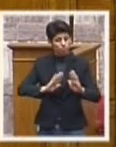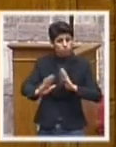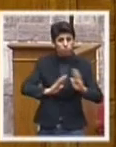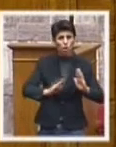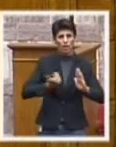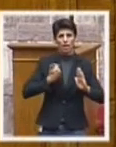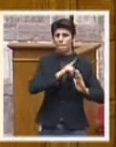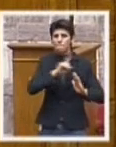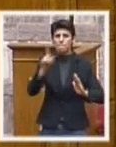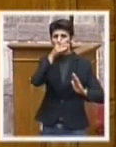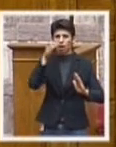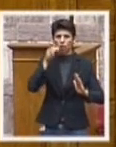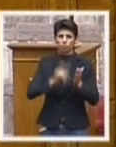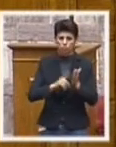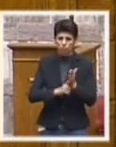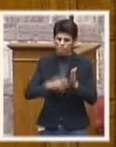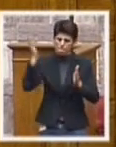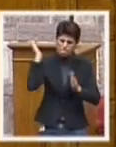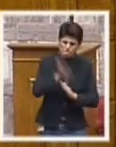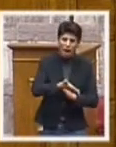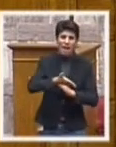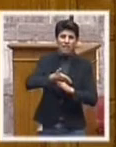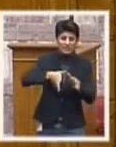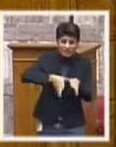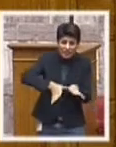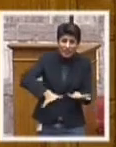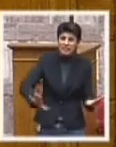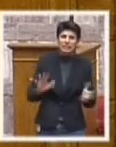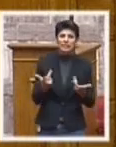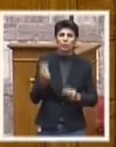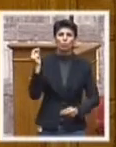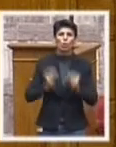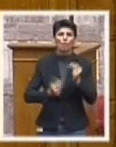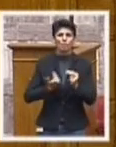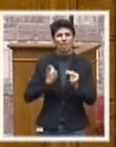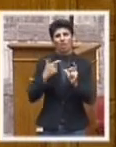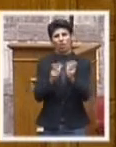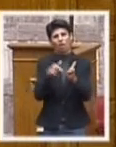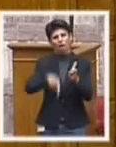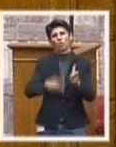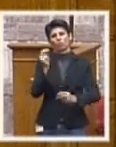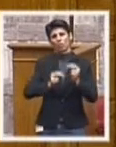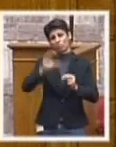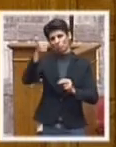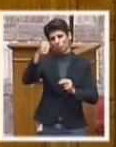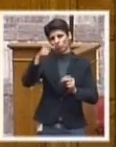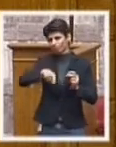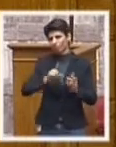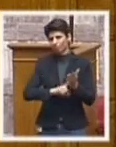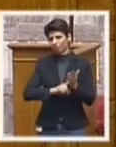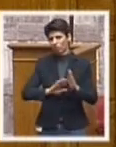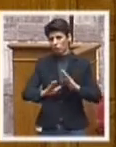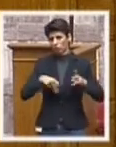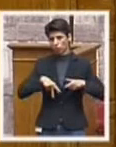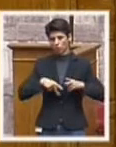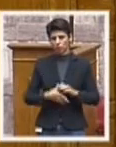ουσιών, καταπολεμώντας το πρόβλημα στη ρίζα του, η οποία δεν είναι άλλη από το πρόβλημα των νέων με την οικογένεια. Η λύση των προβλημάτων αυτών